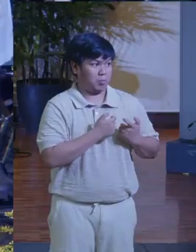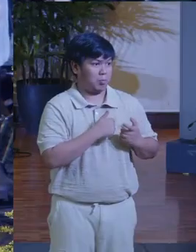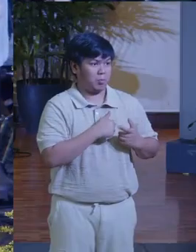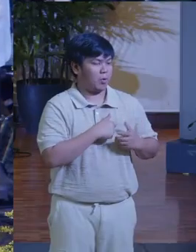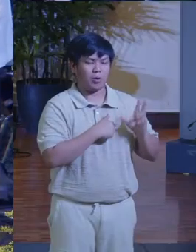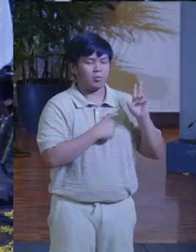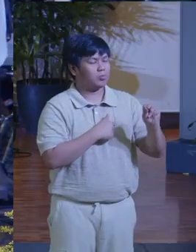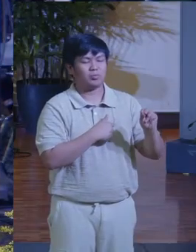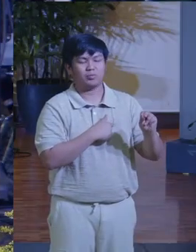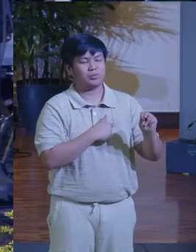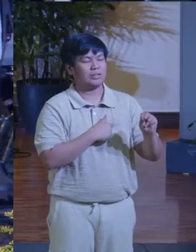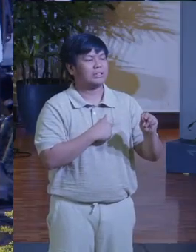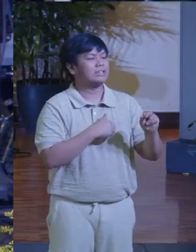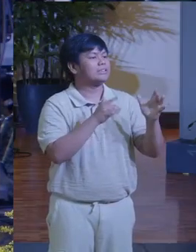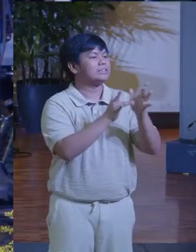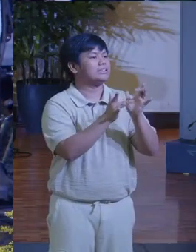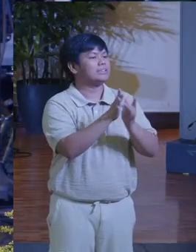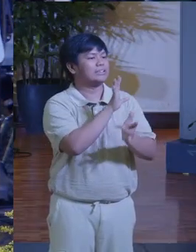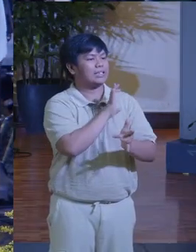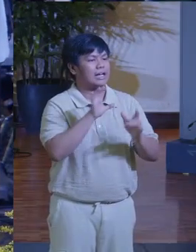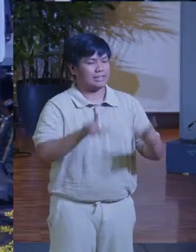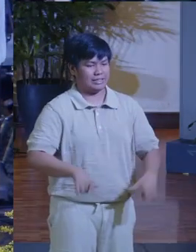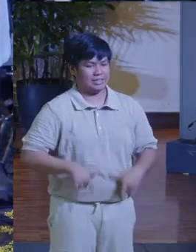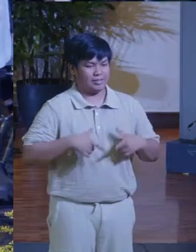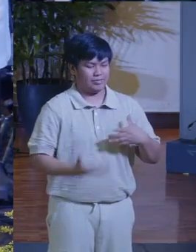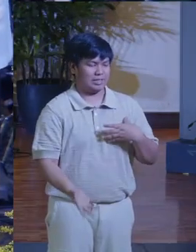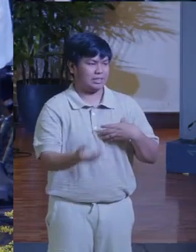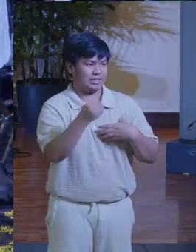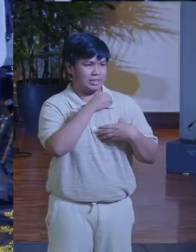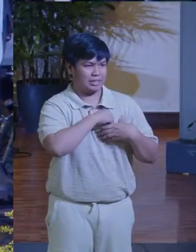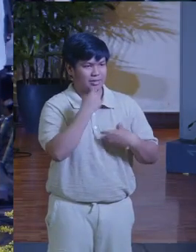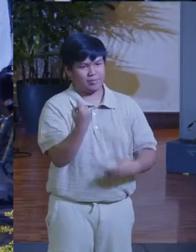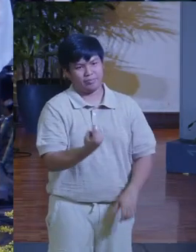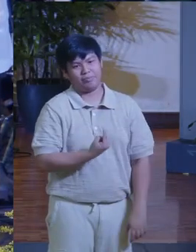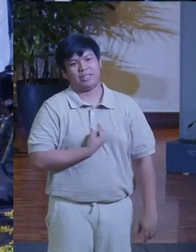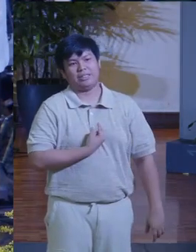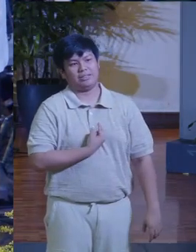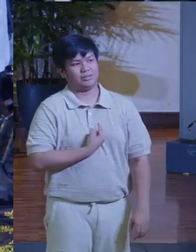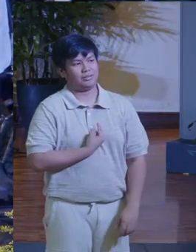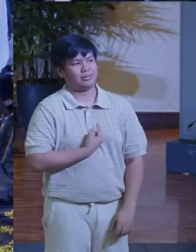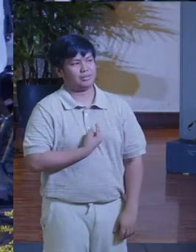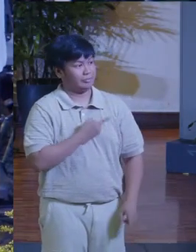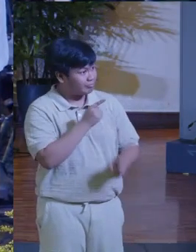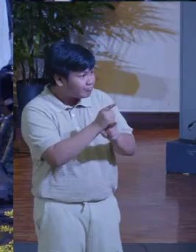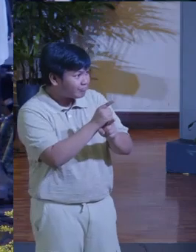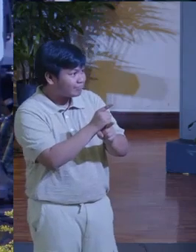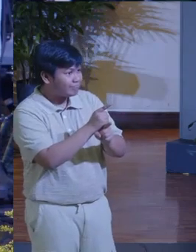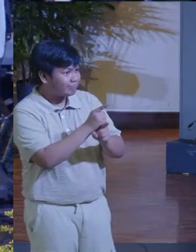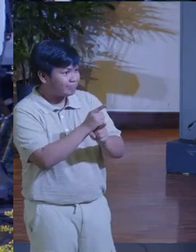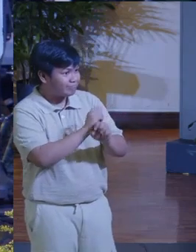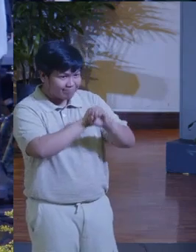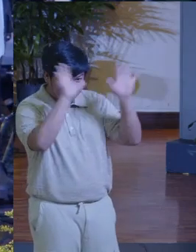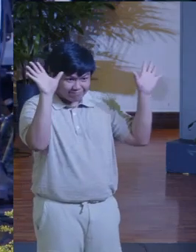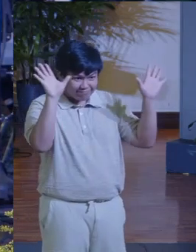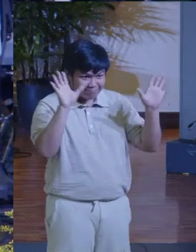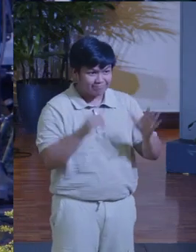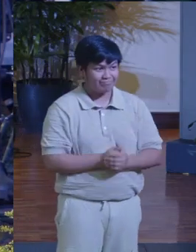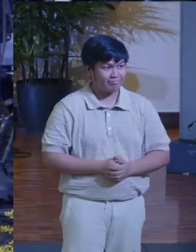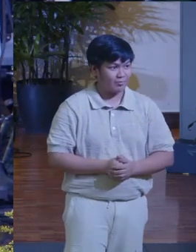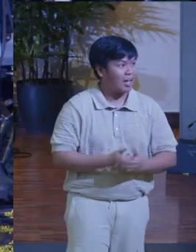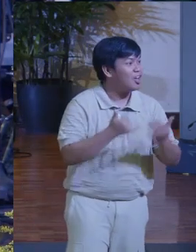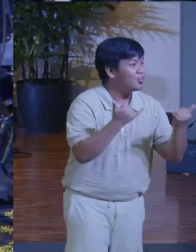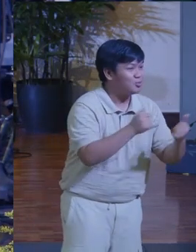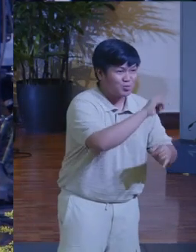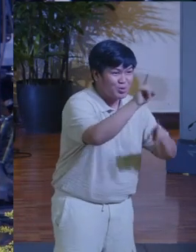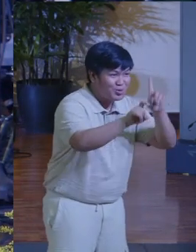It is no longer I who live, but Christ who lives in me. Totoo ba yan sa